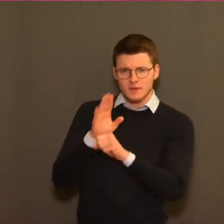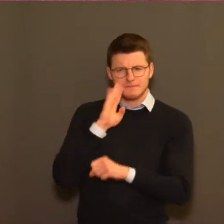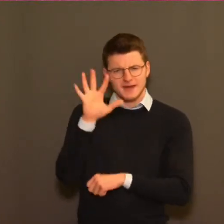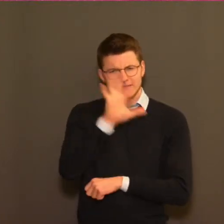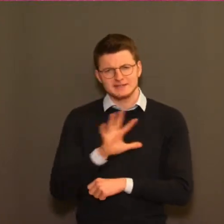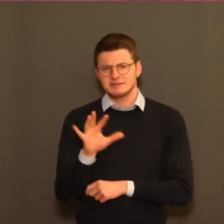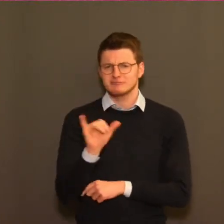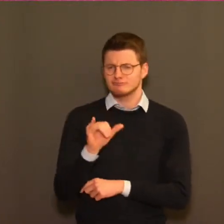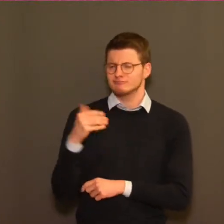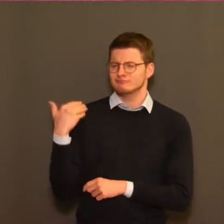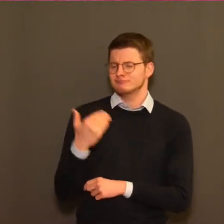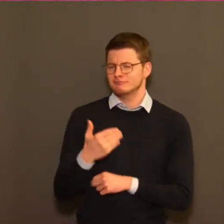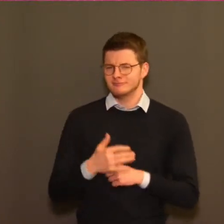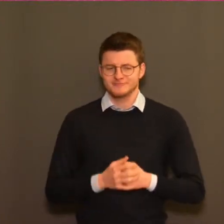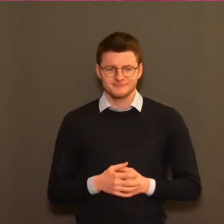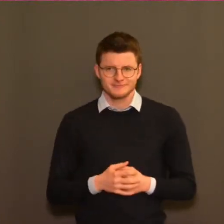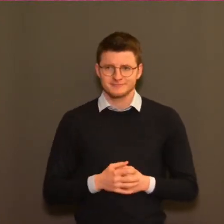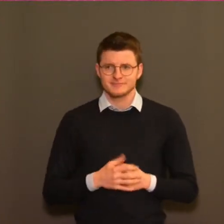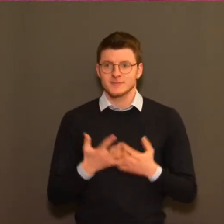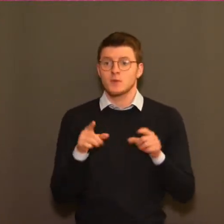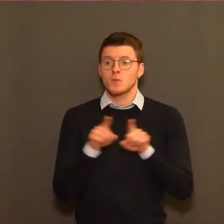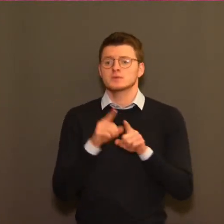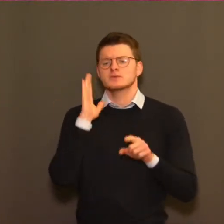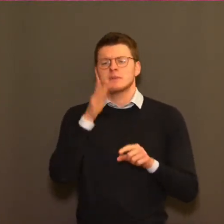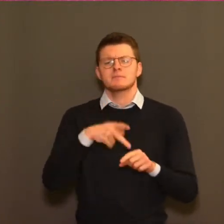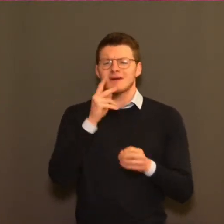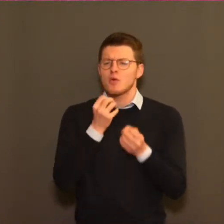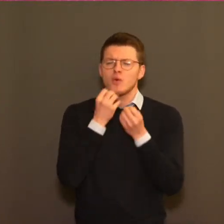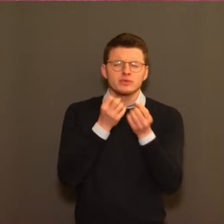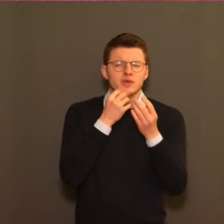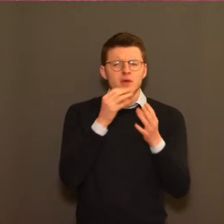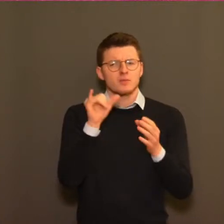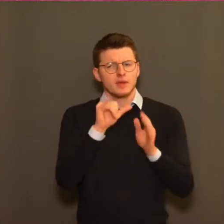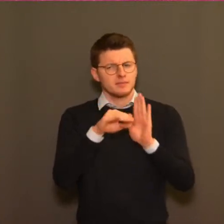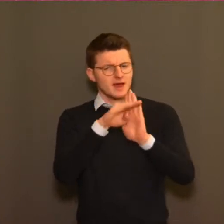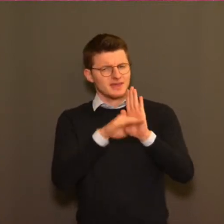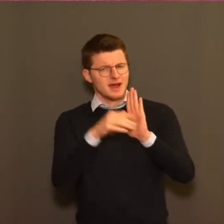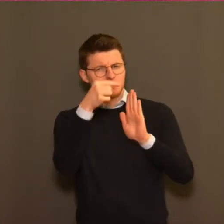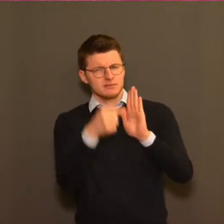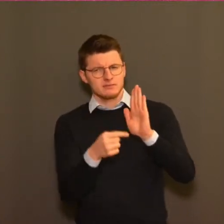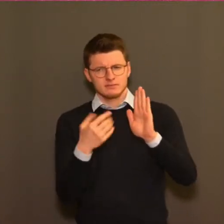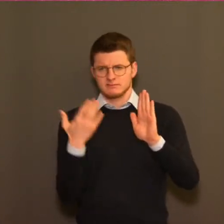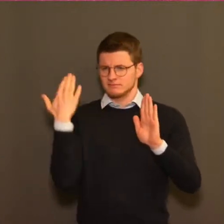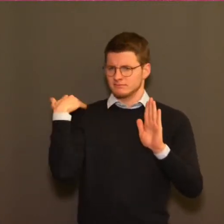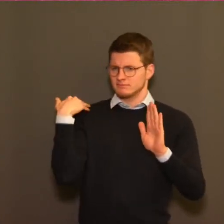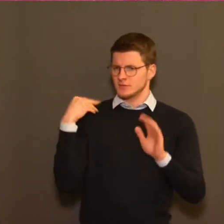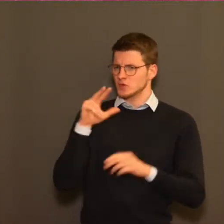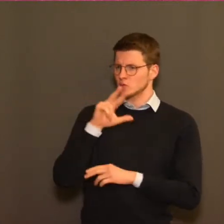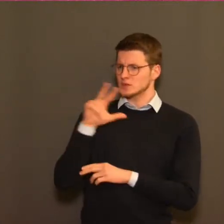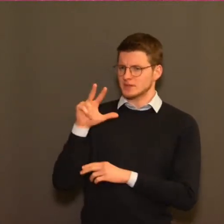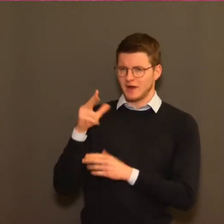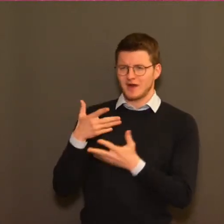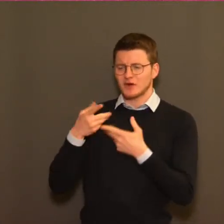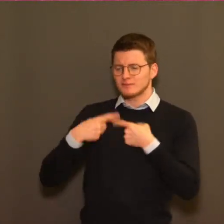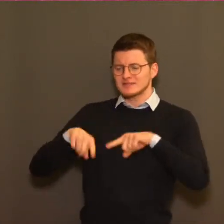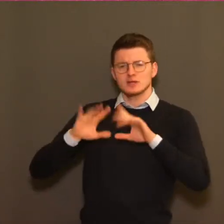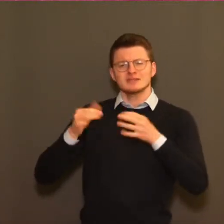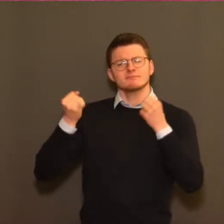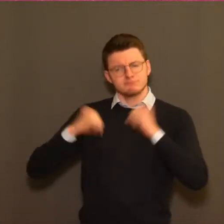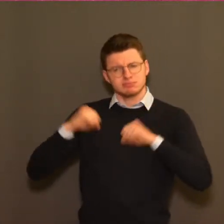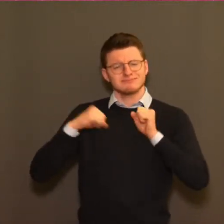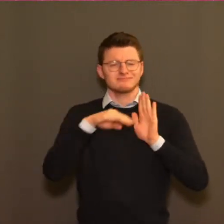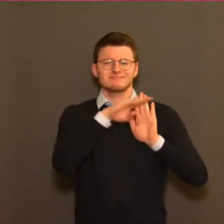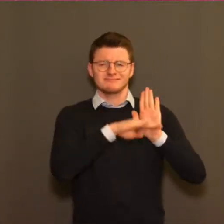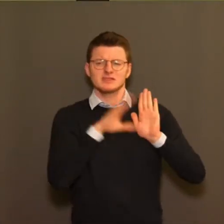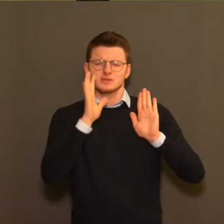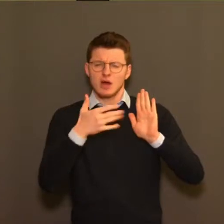ook meer uitleg geven over de maatregelen die woensdag zijn genomen door het overlegcomité. Maar ik geef eerst het woord aan